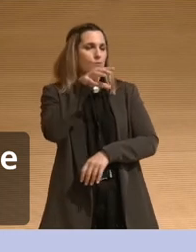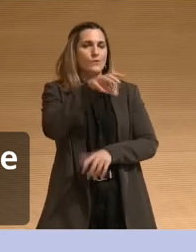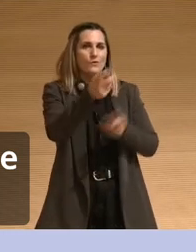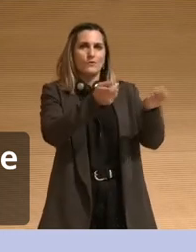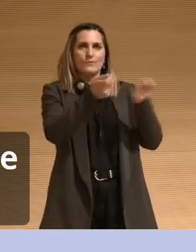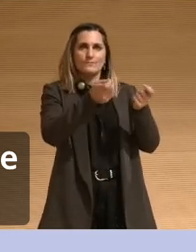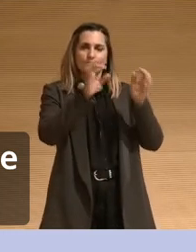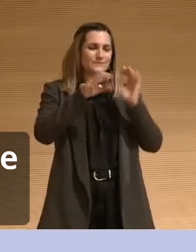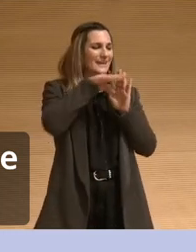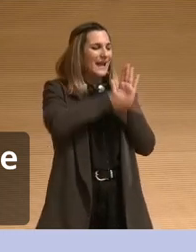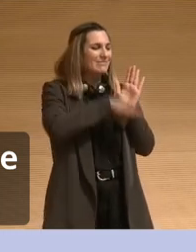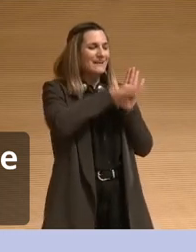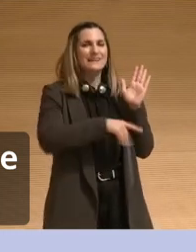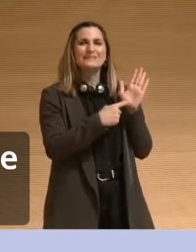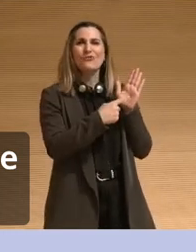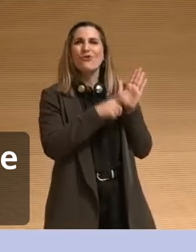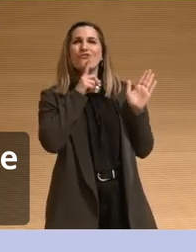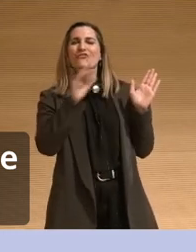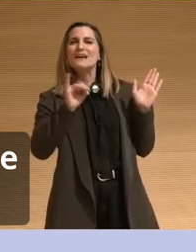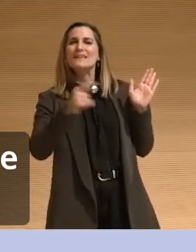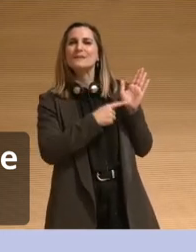από το καταστατικό του ιδρύματος